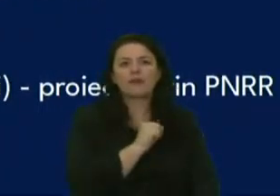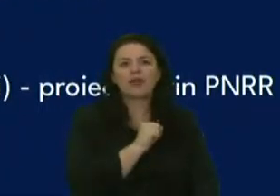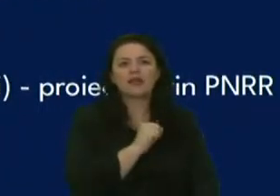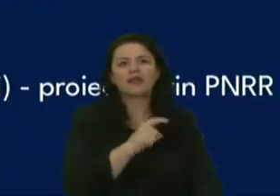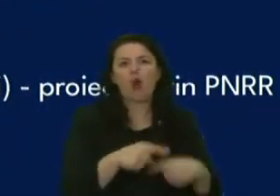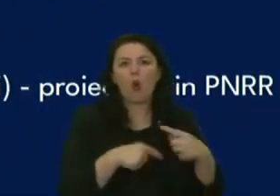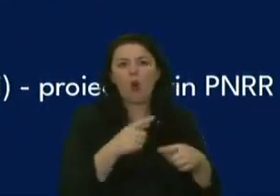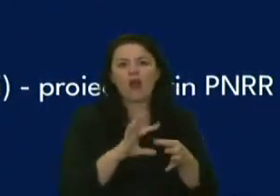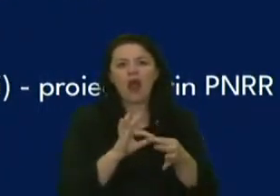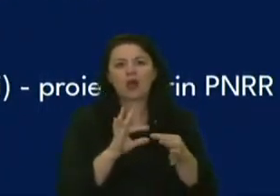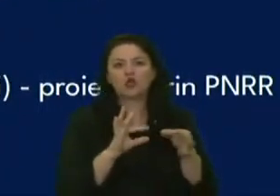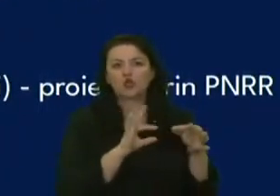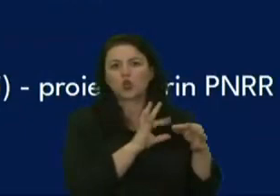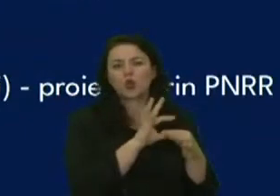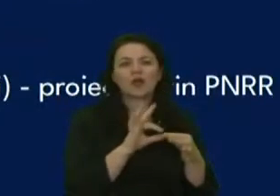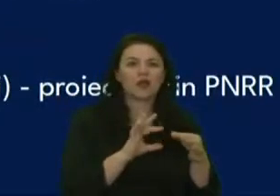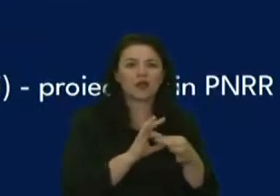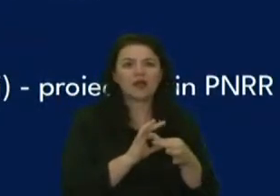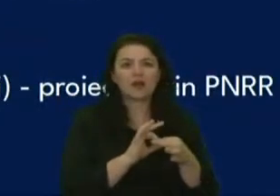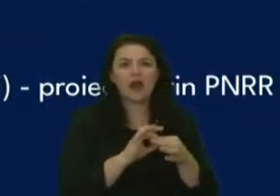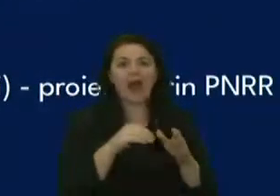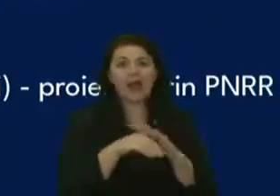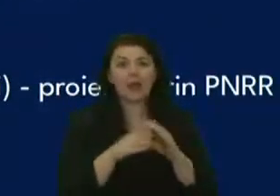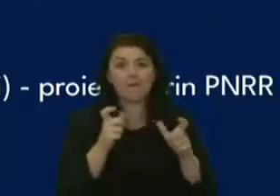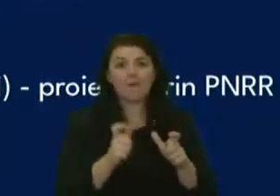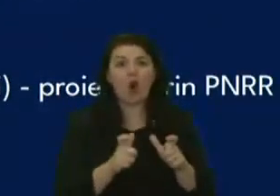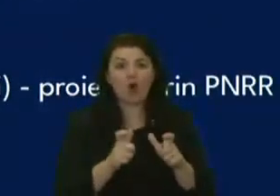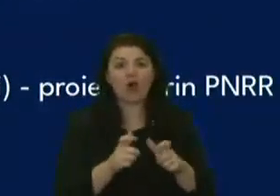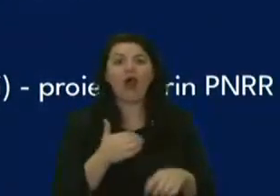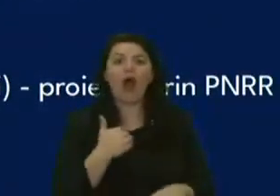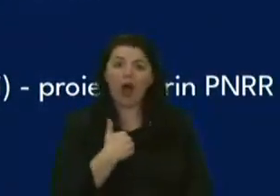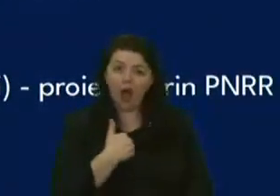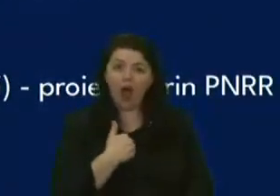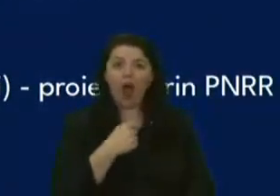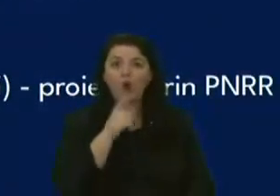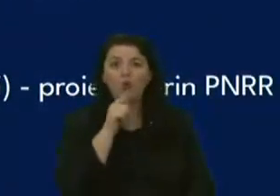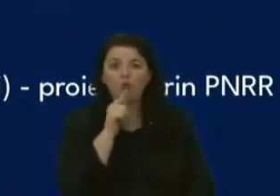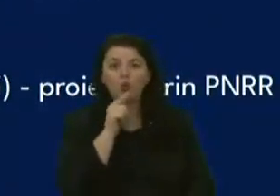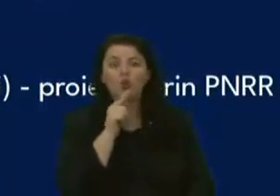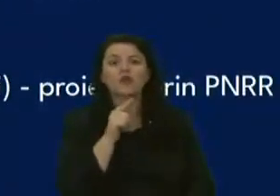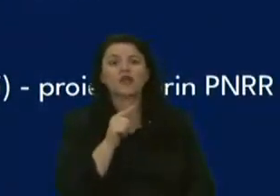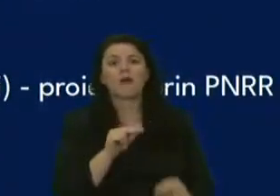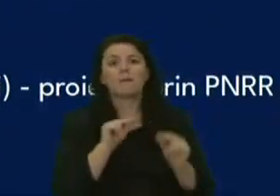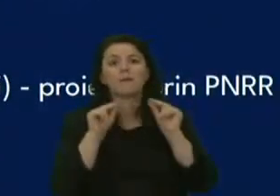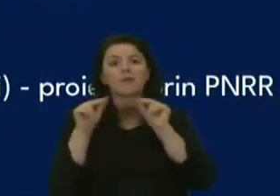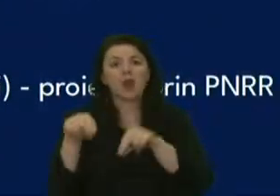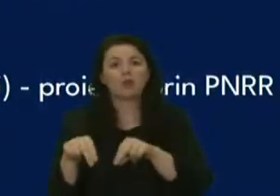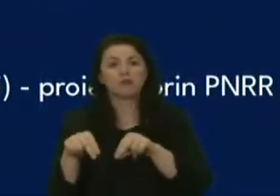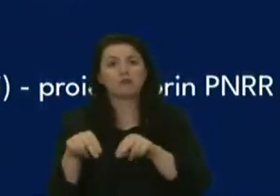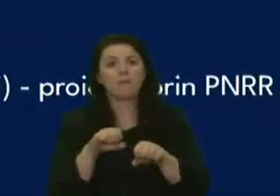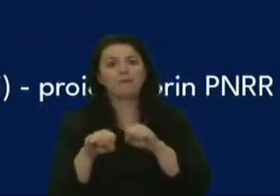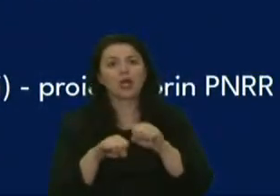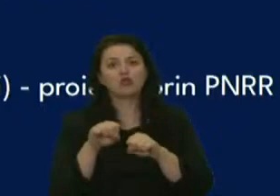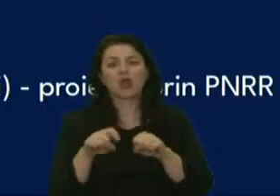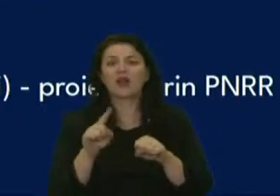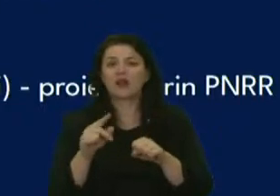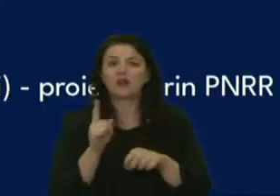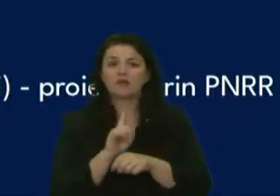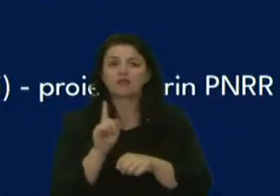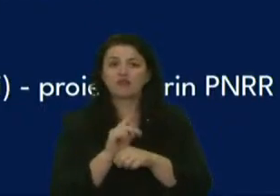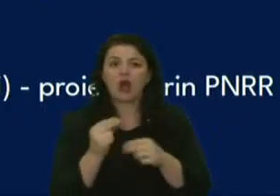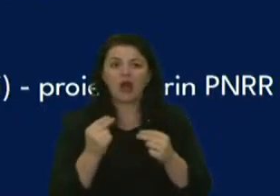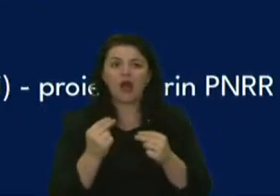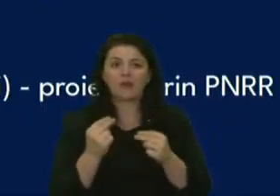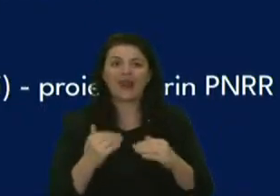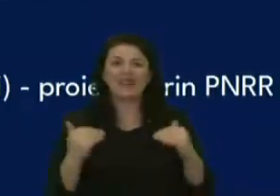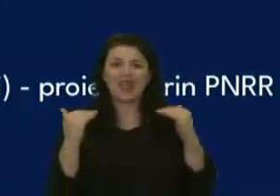lanțuri de balustrada la urcare la bloc au locuri decente unde să și poată lăsa bicicleta și cred că e un lucru bun e de calitate și